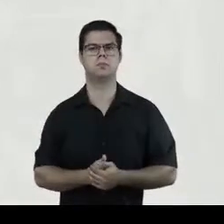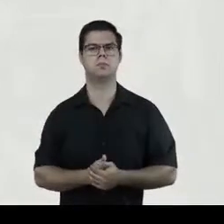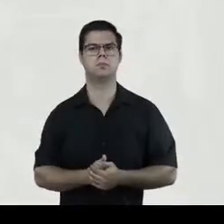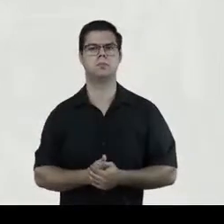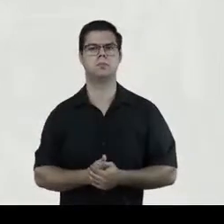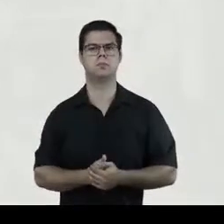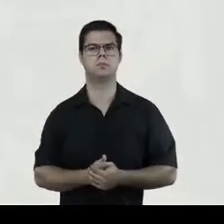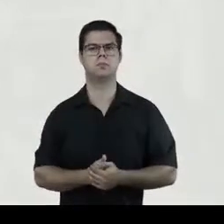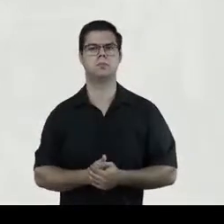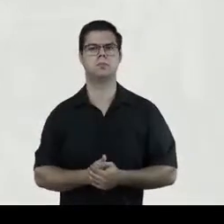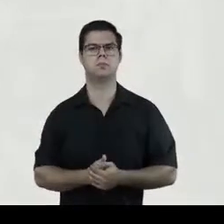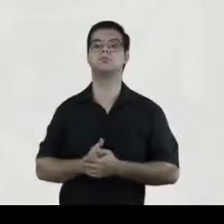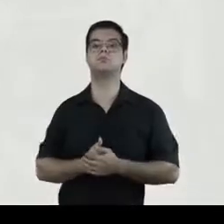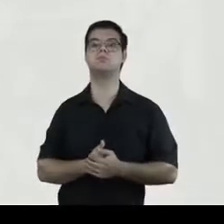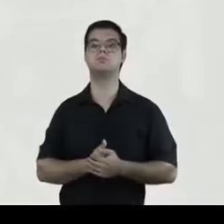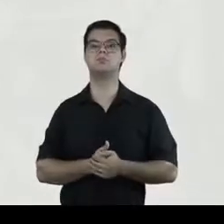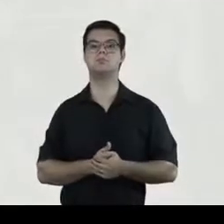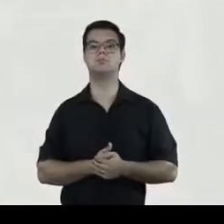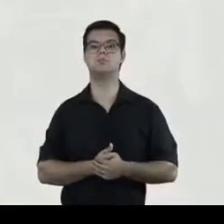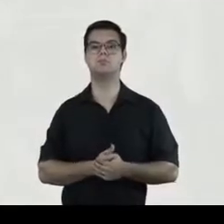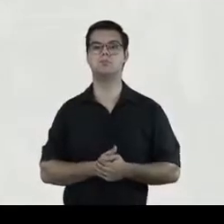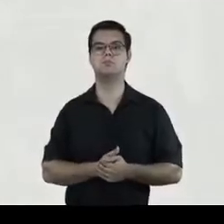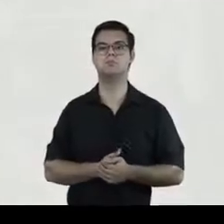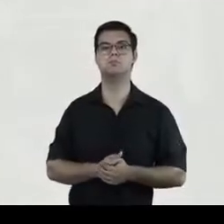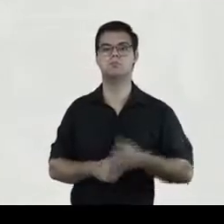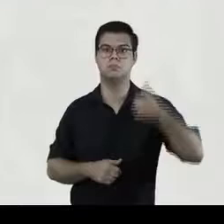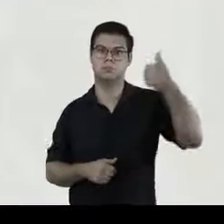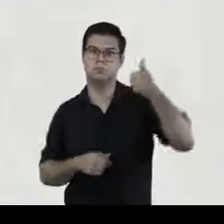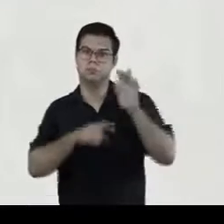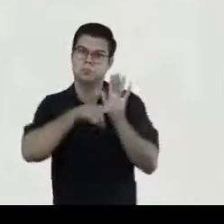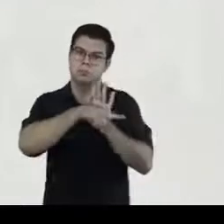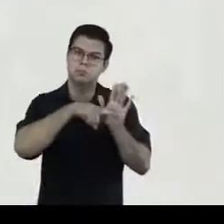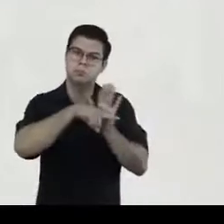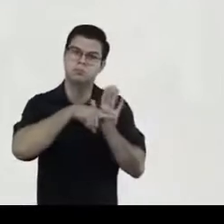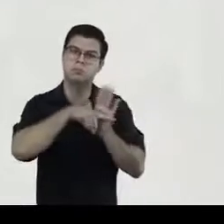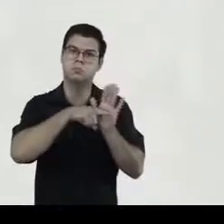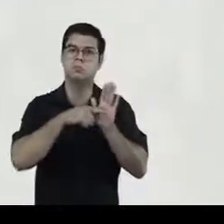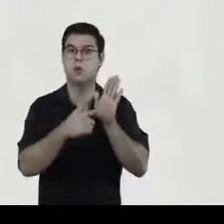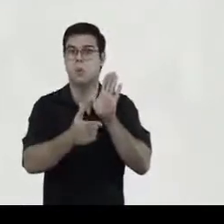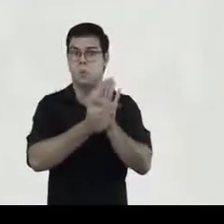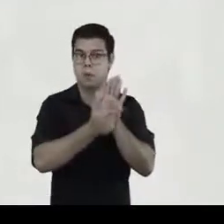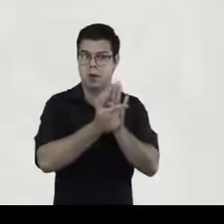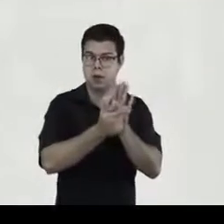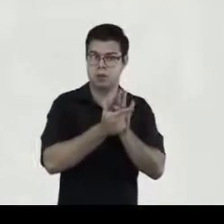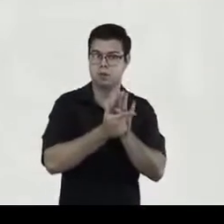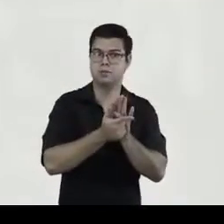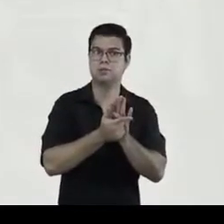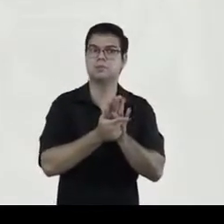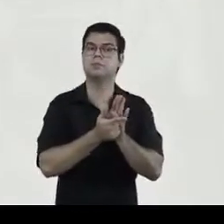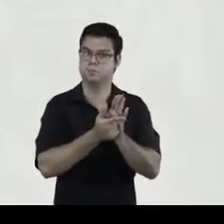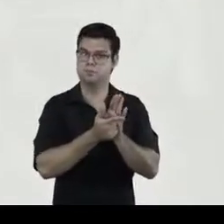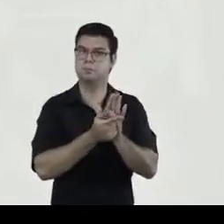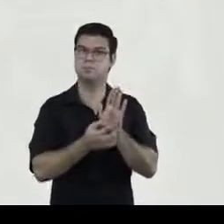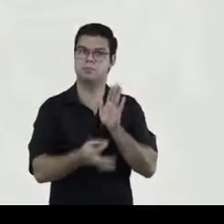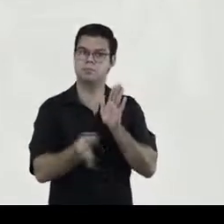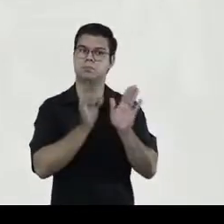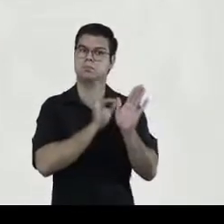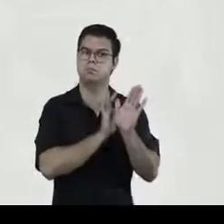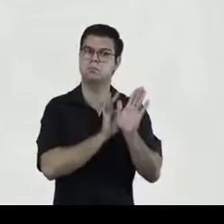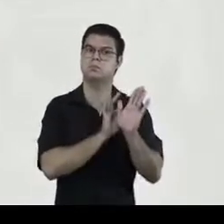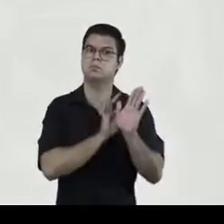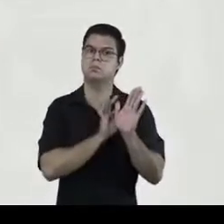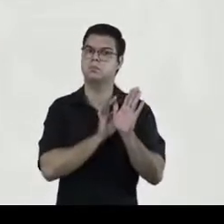Voilà, en analysant d'abord les papiers. Suivante. Donc, Louise Labbé comporte